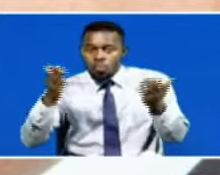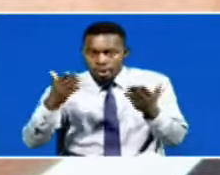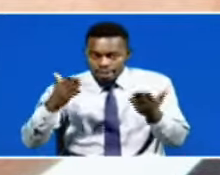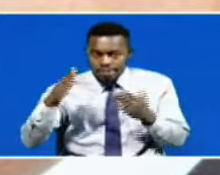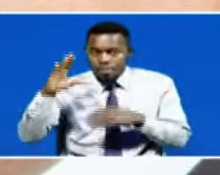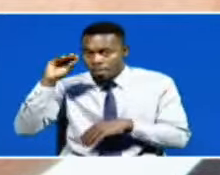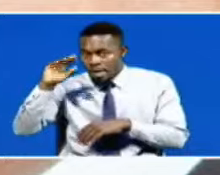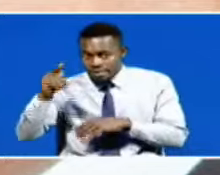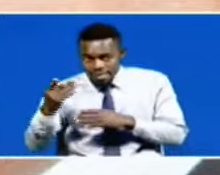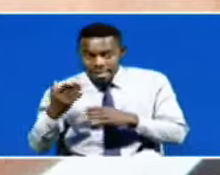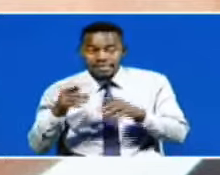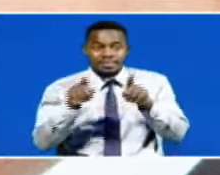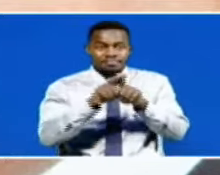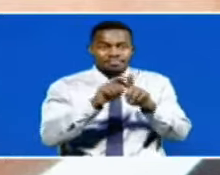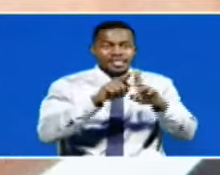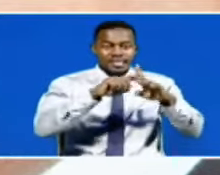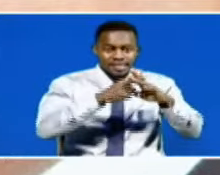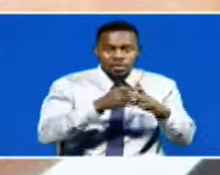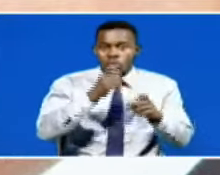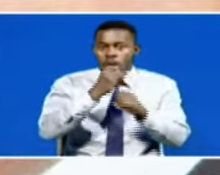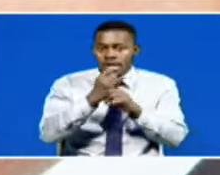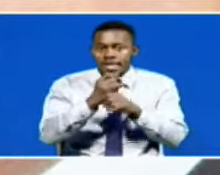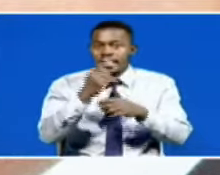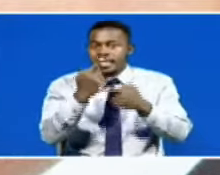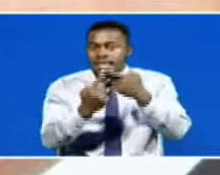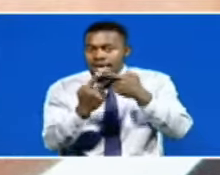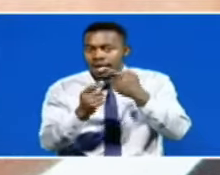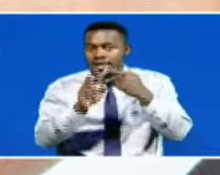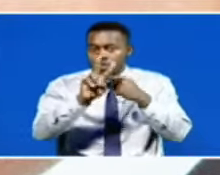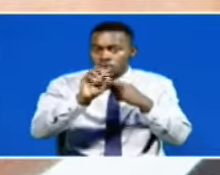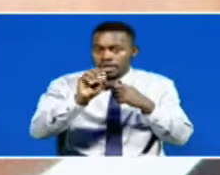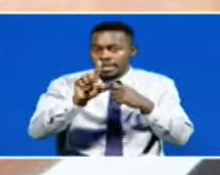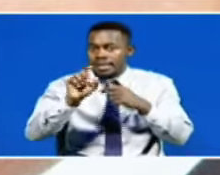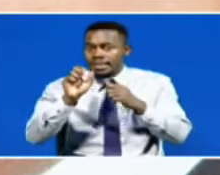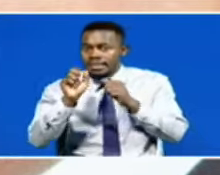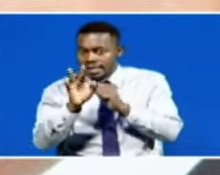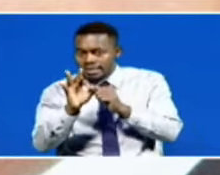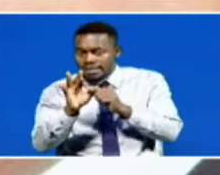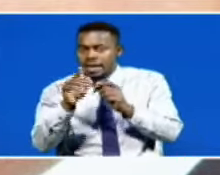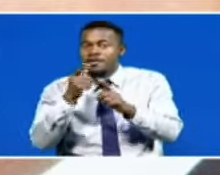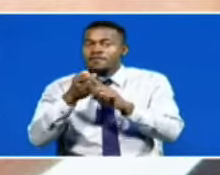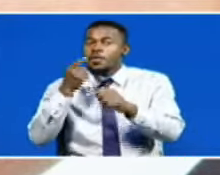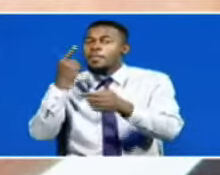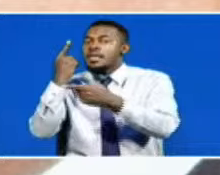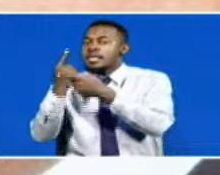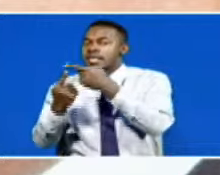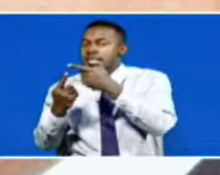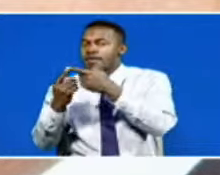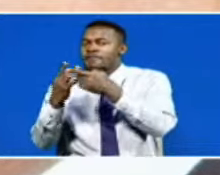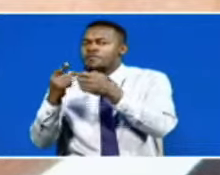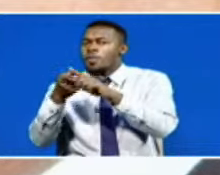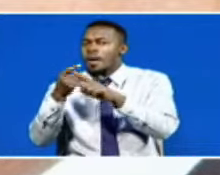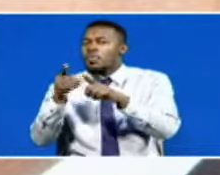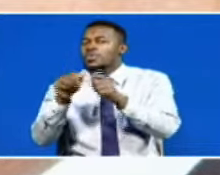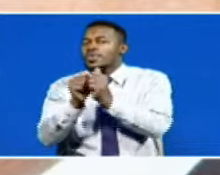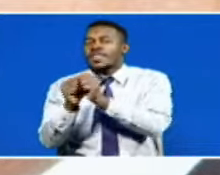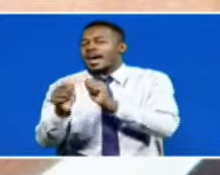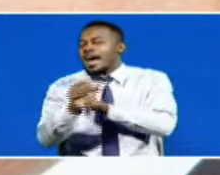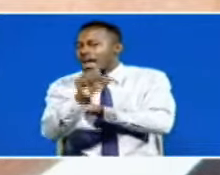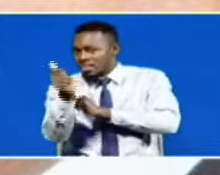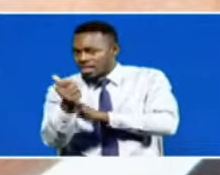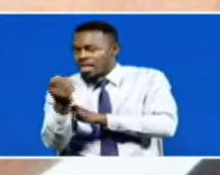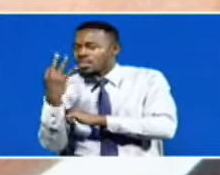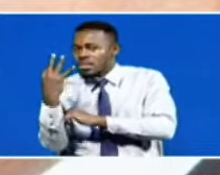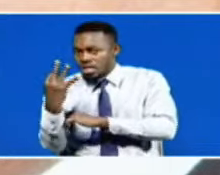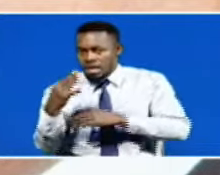mwaka 2013 ambapo yeye pamoja na washukiwa wengine watatu akiwemo aliyekuwa katibu katika wizara